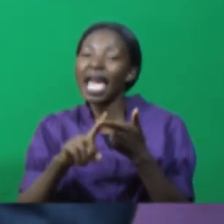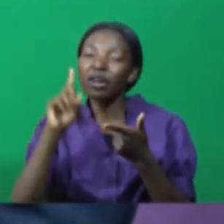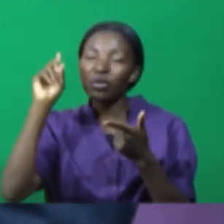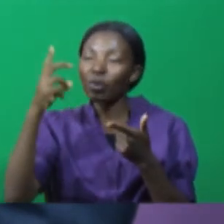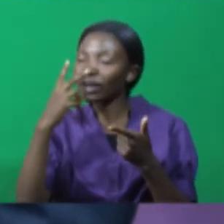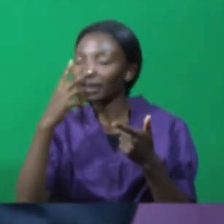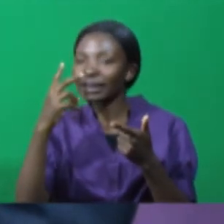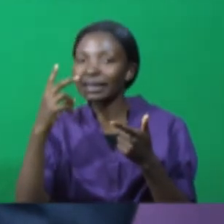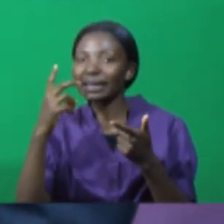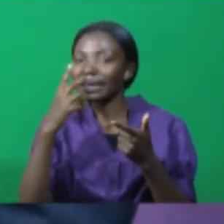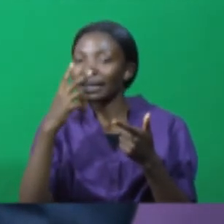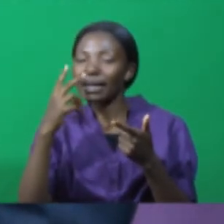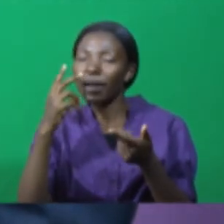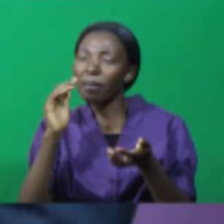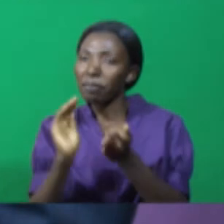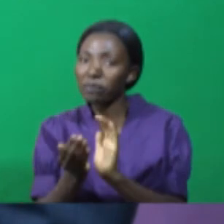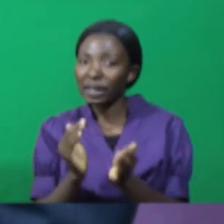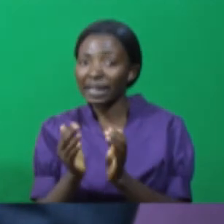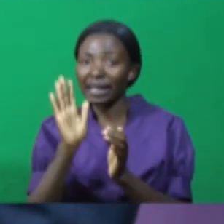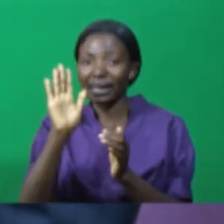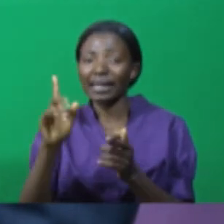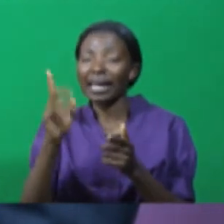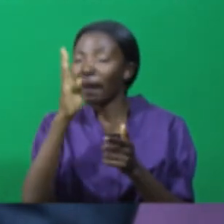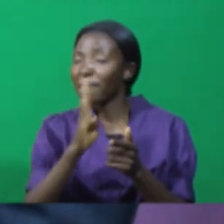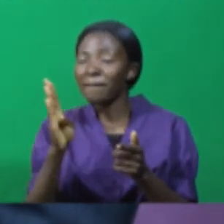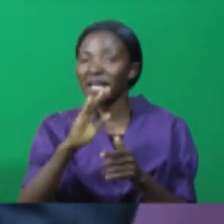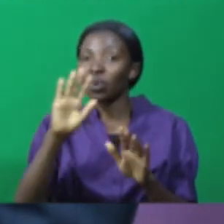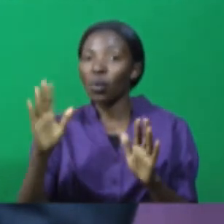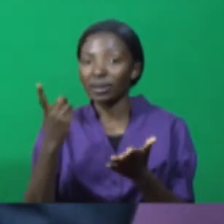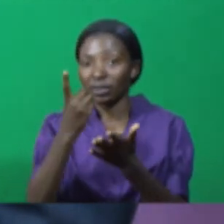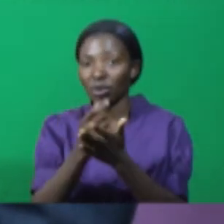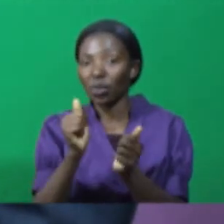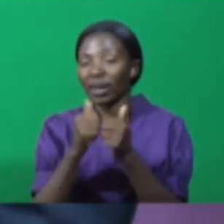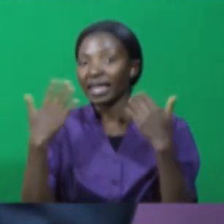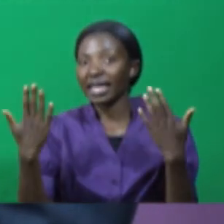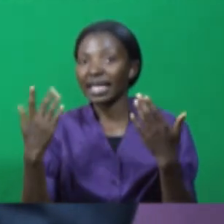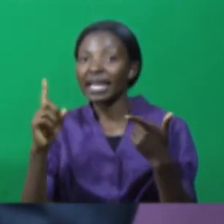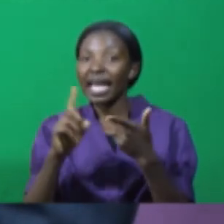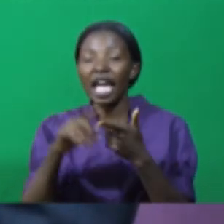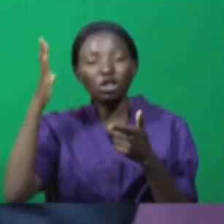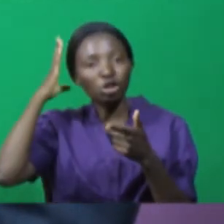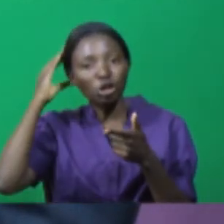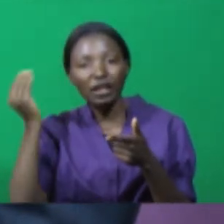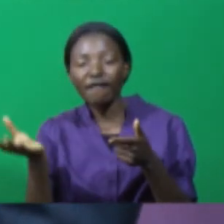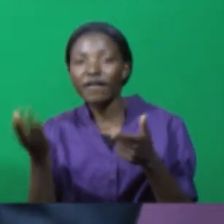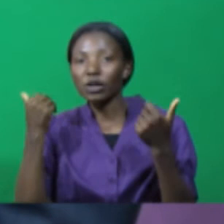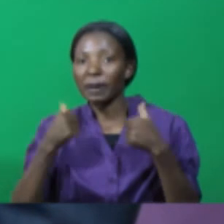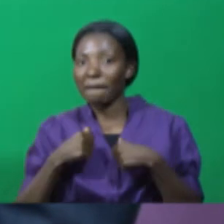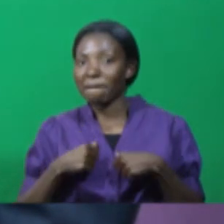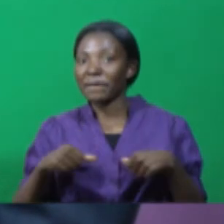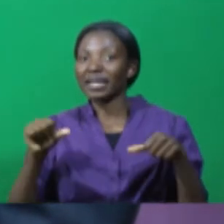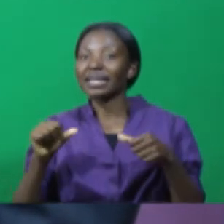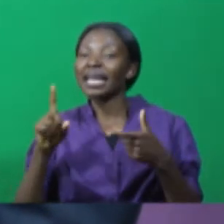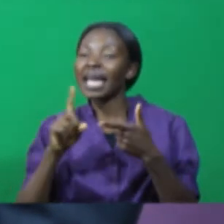kuti Jehovha wakafambisa zvakanaka zvose zvaaita namaoko ake. Joseph akawana nyasha kwaari akamubatira. Iye